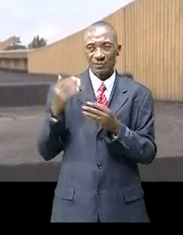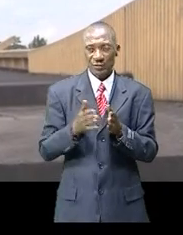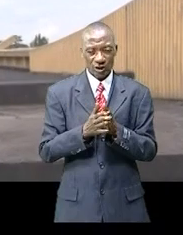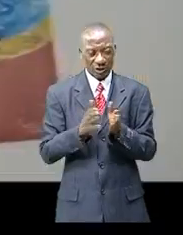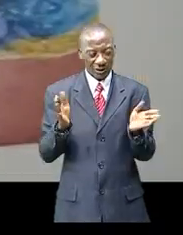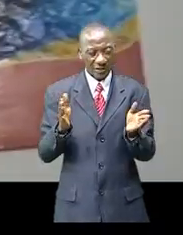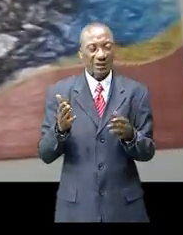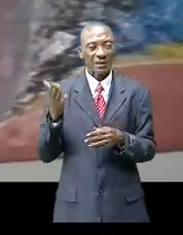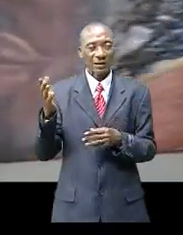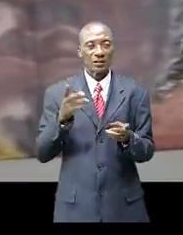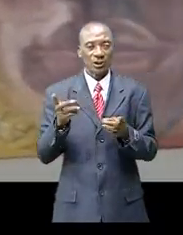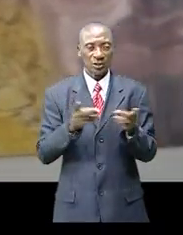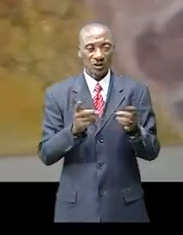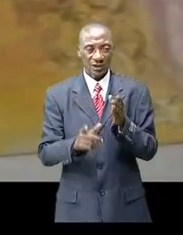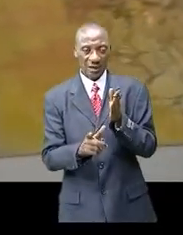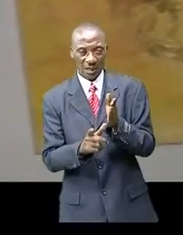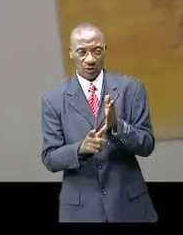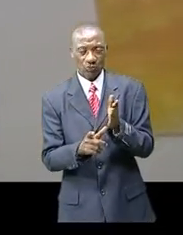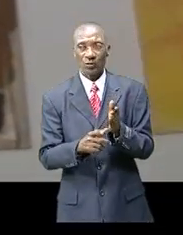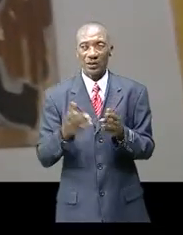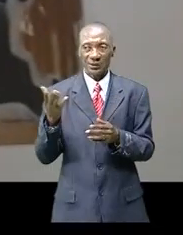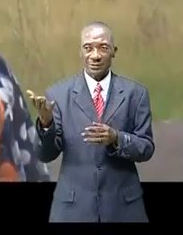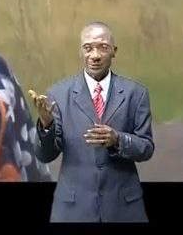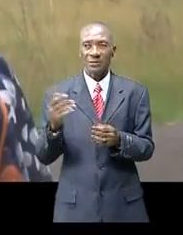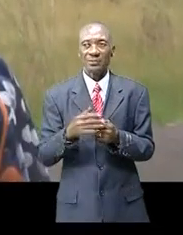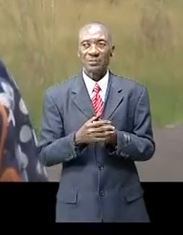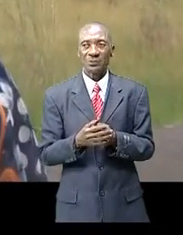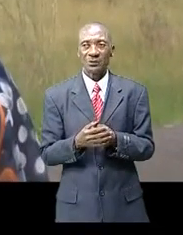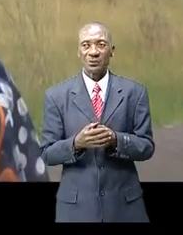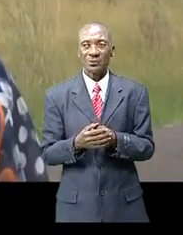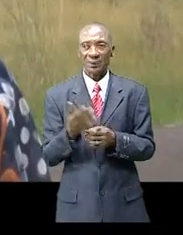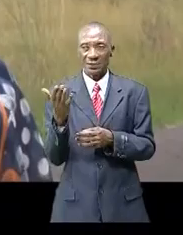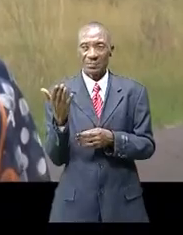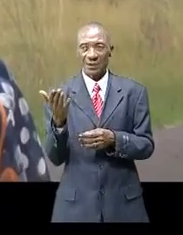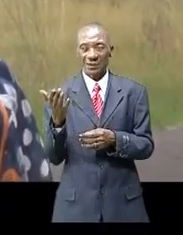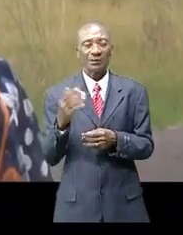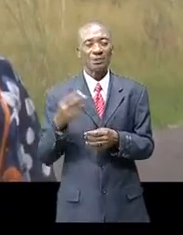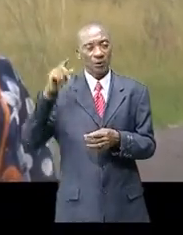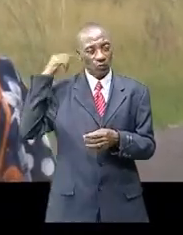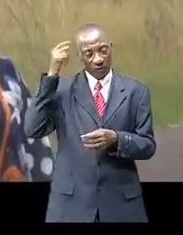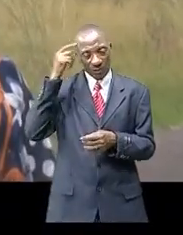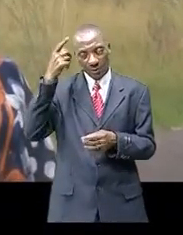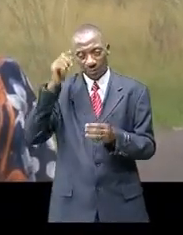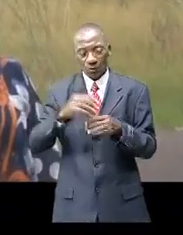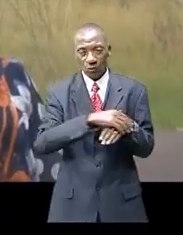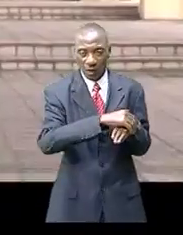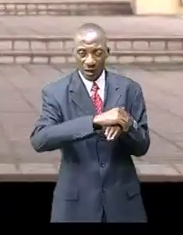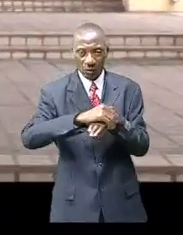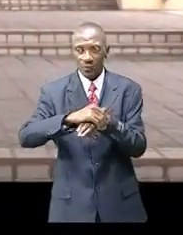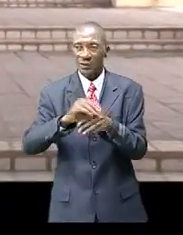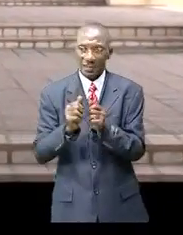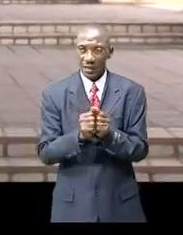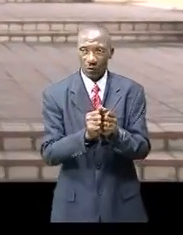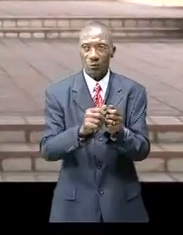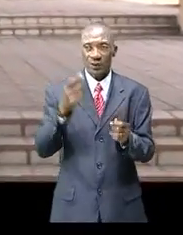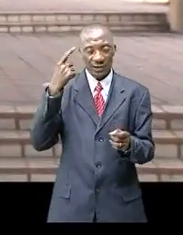événement et directeur adjoint Blaise Essignalanga sollicite la accompagnement du gouvernement pour sa réussite et